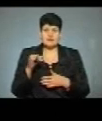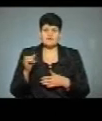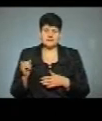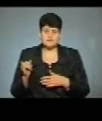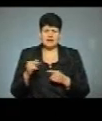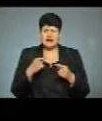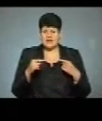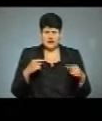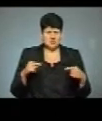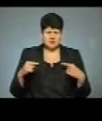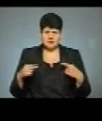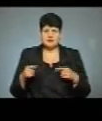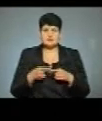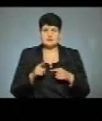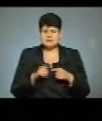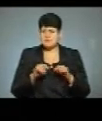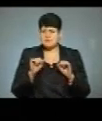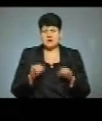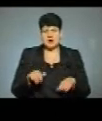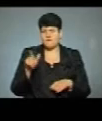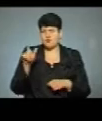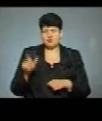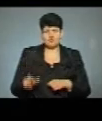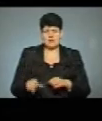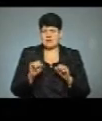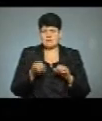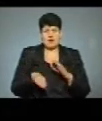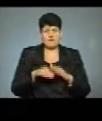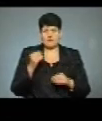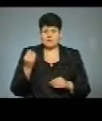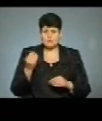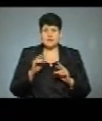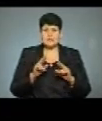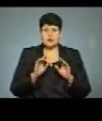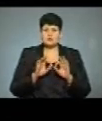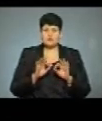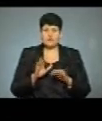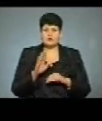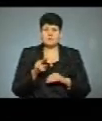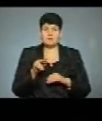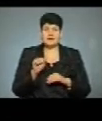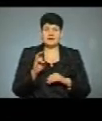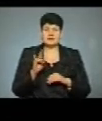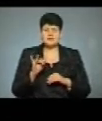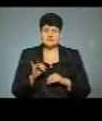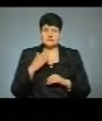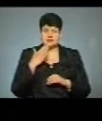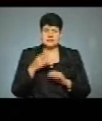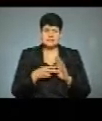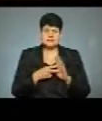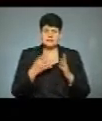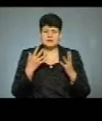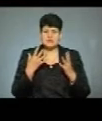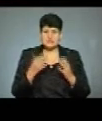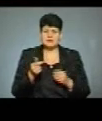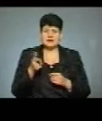Все решта – це, скажімо, право людини, право вибору. Як розповів Володимир Паничев, за останніх 7 днів на Тернопільщині на грип